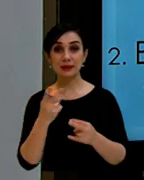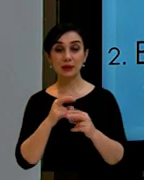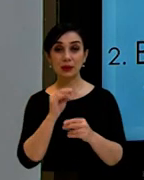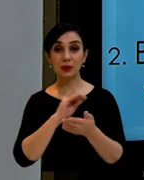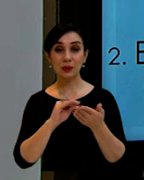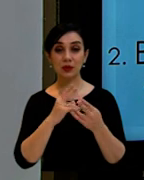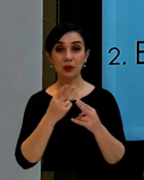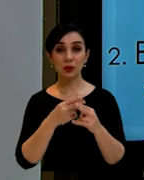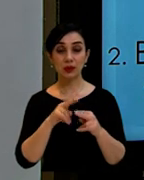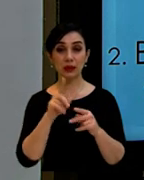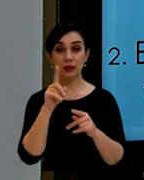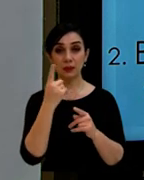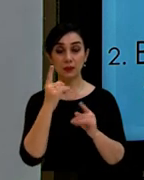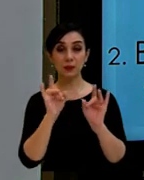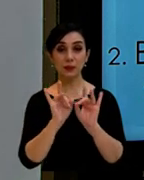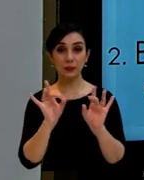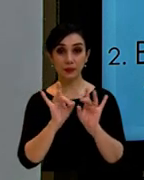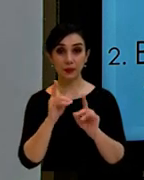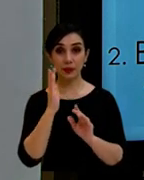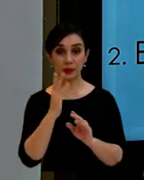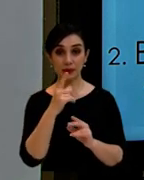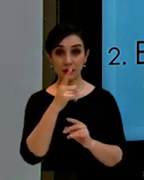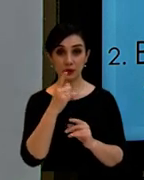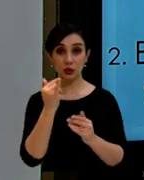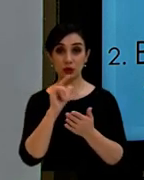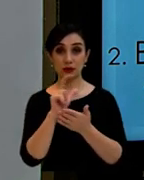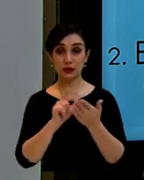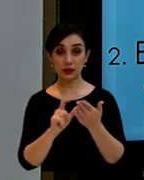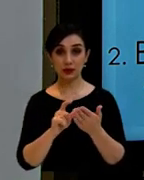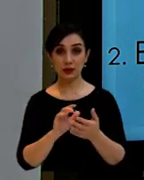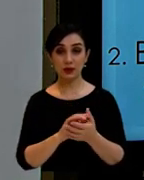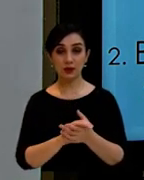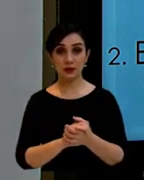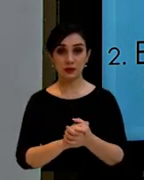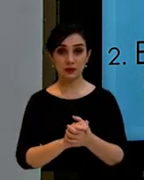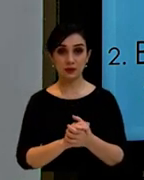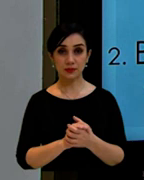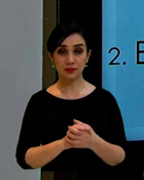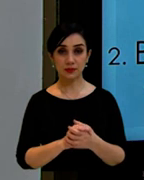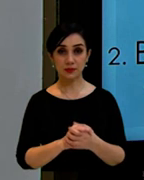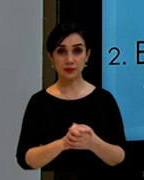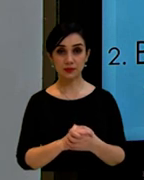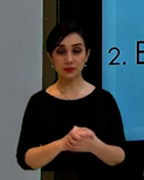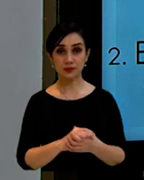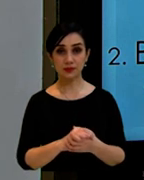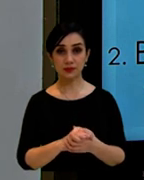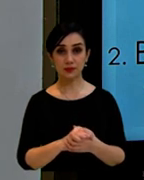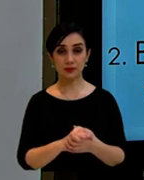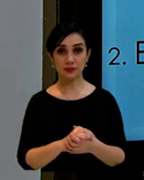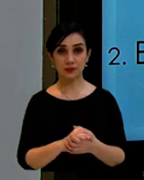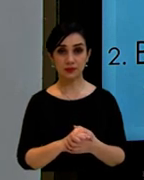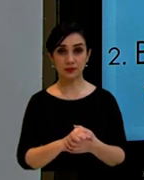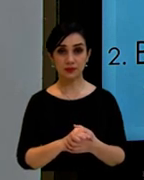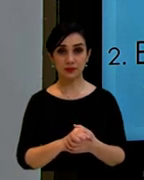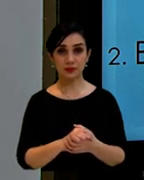Ishq aro 100 000 malomat, o'qig'a buldim nishon, bir kamon abroda tuzluqdan nishoni